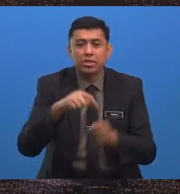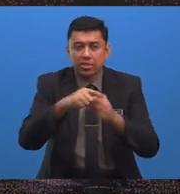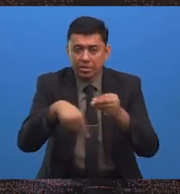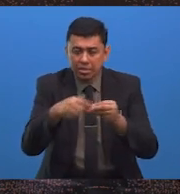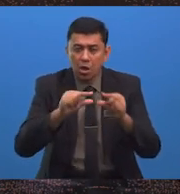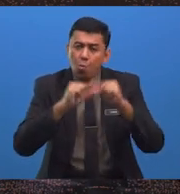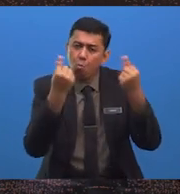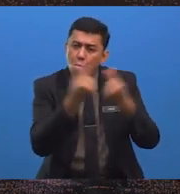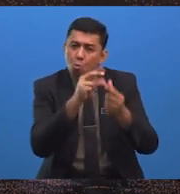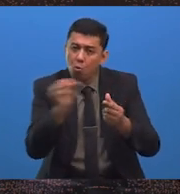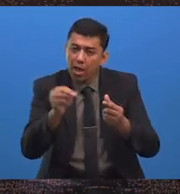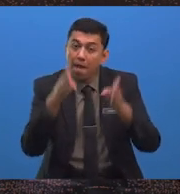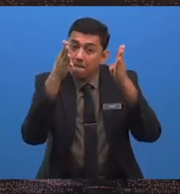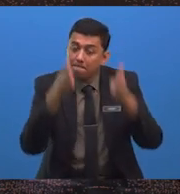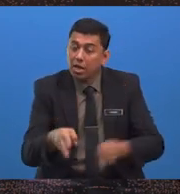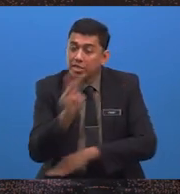golongan bangsawan?